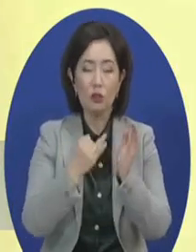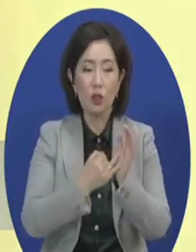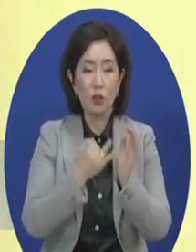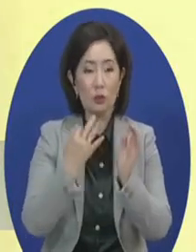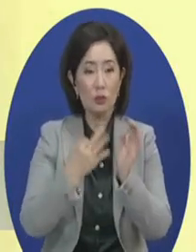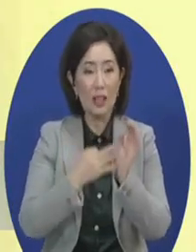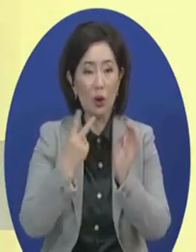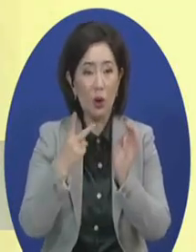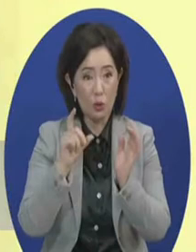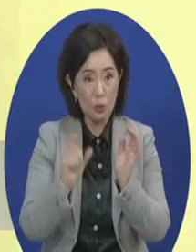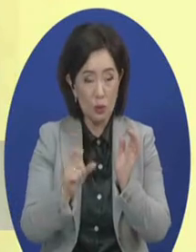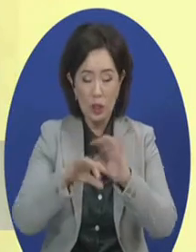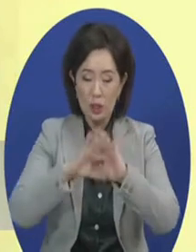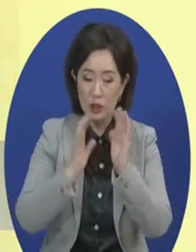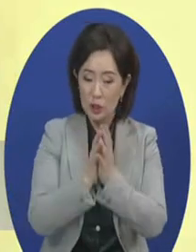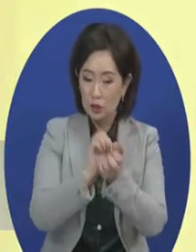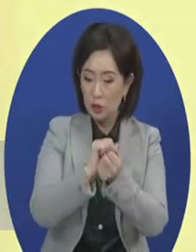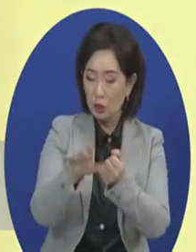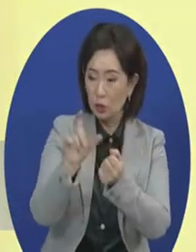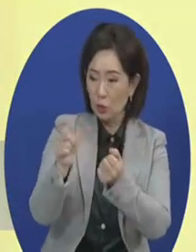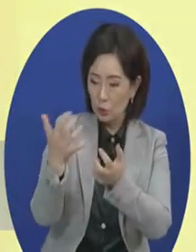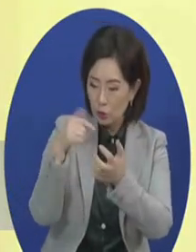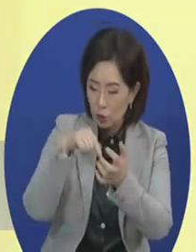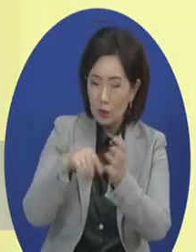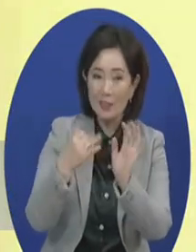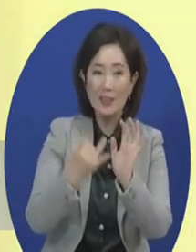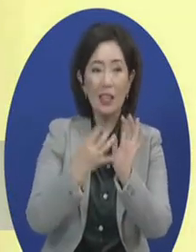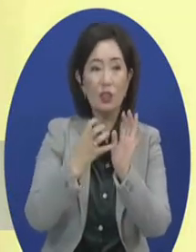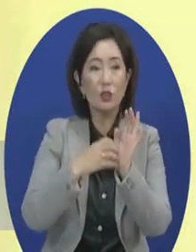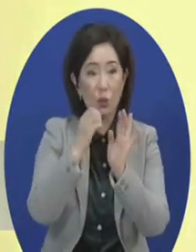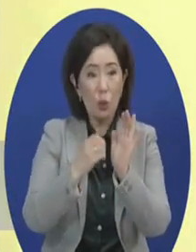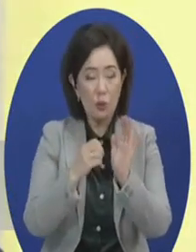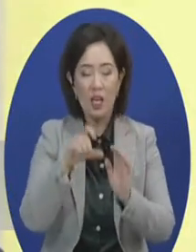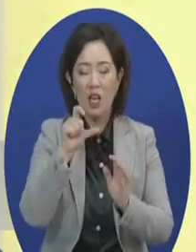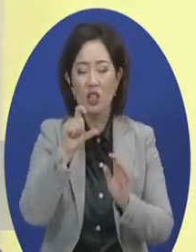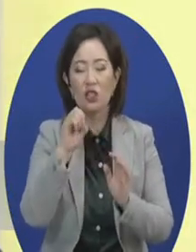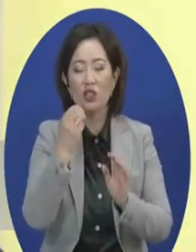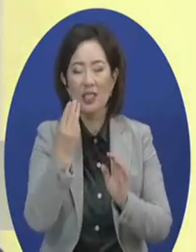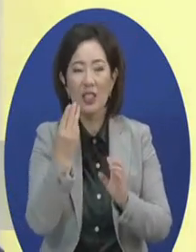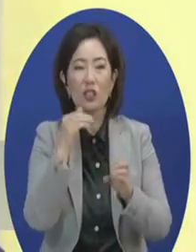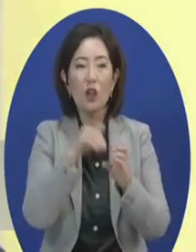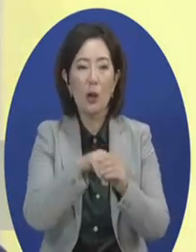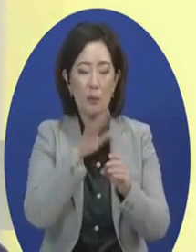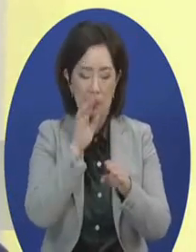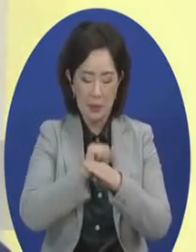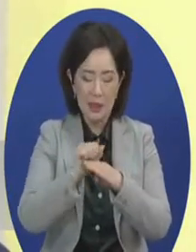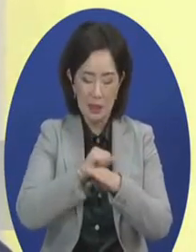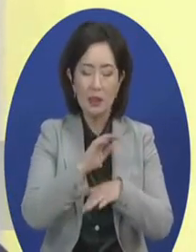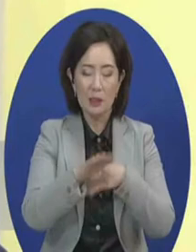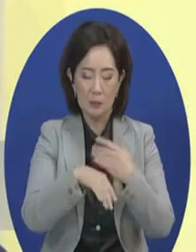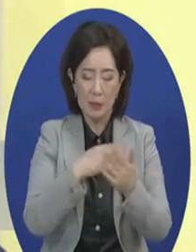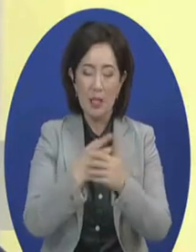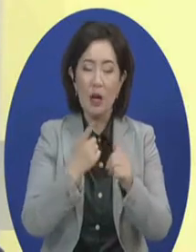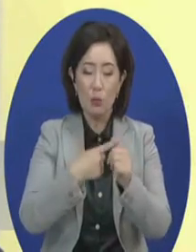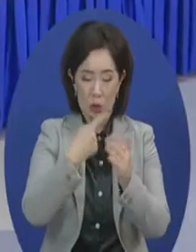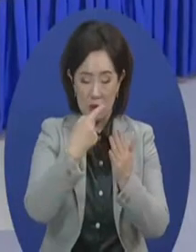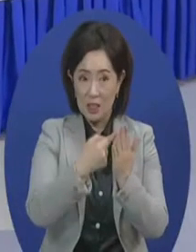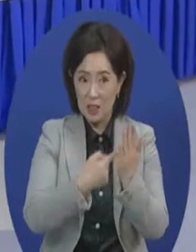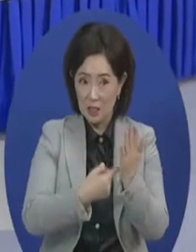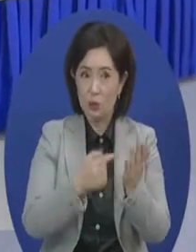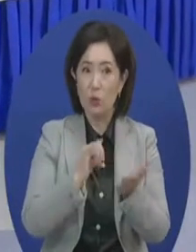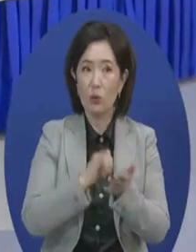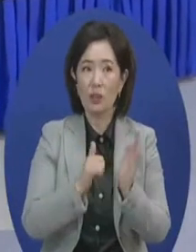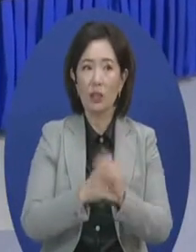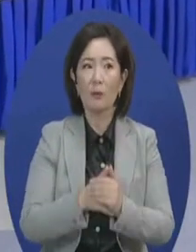31,782 төгсөгч нар буюу нэг төгсөгчдийн одоо 79% нь эсэлтийн ерхий шалгалтанд оруулахар одоо бэлтгэл ажиллагаа хангасан бүртгэлтэй хийгдсэн гэсэн